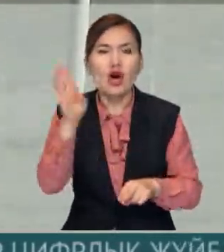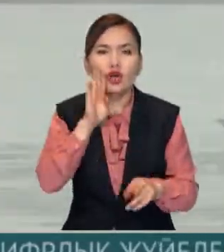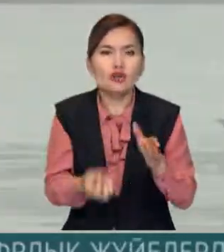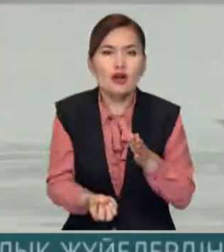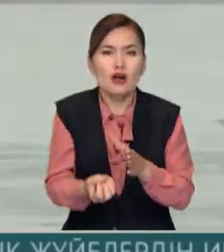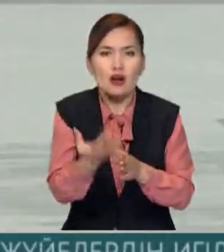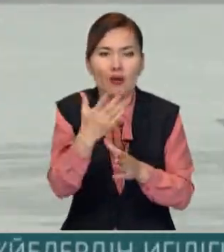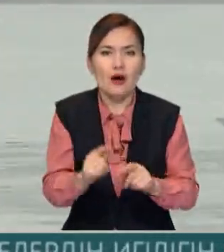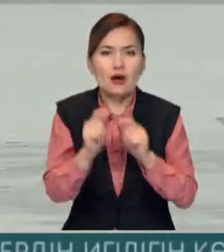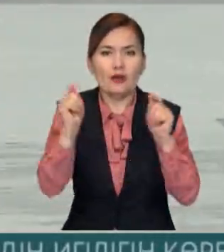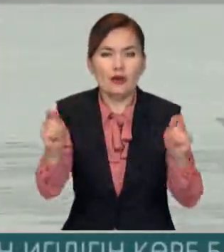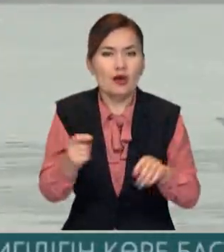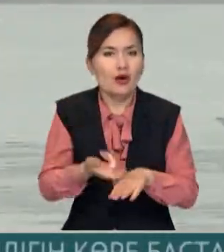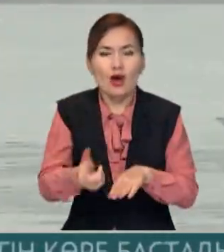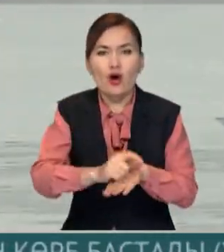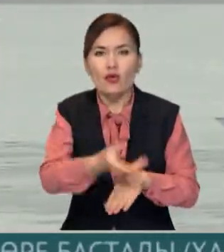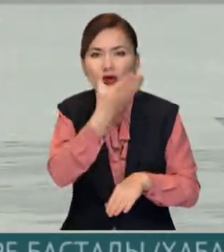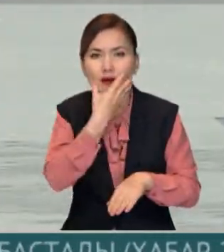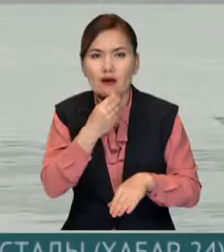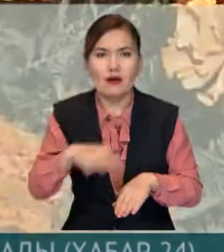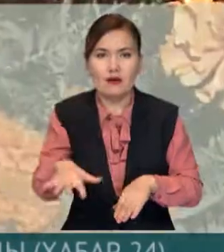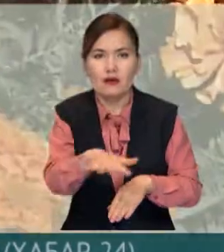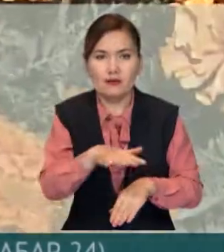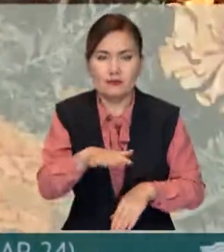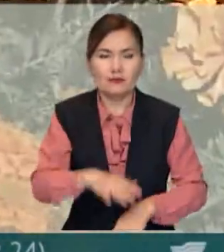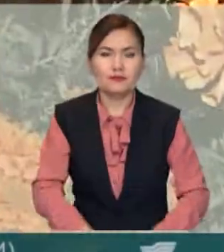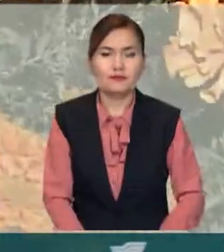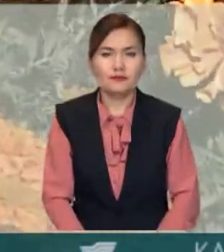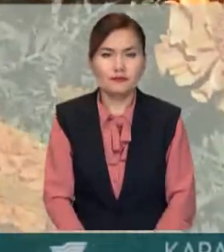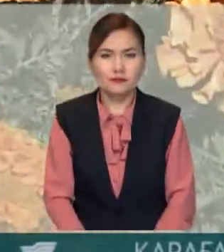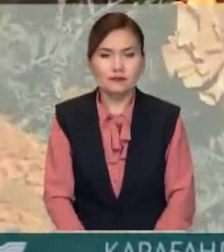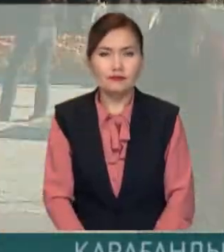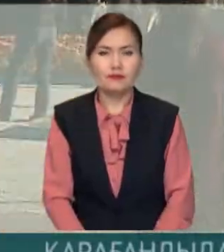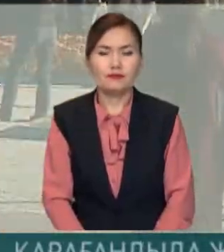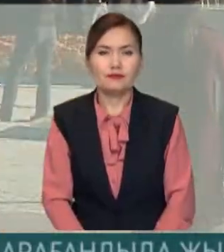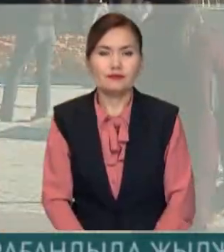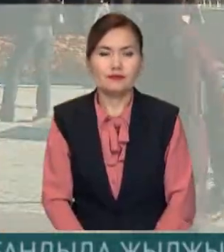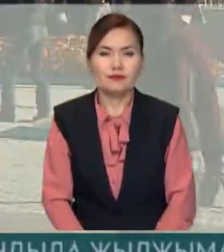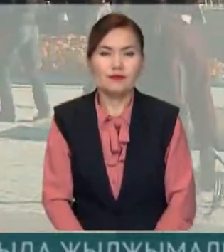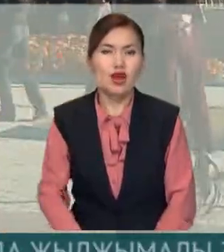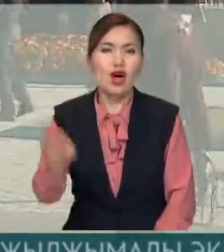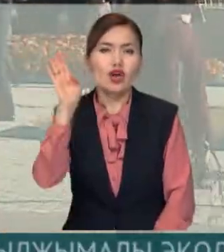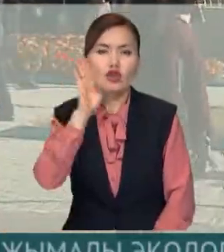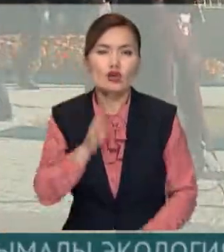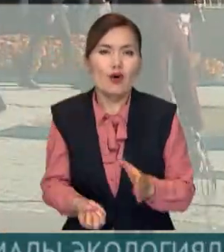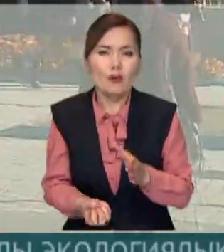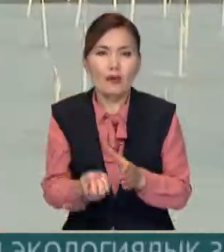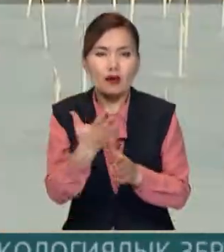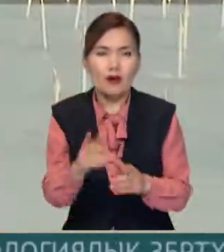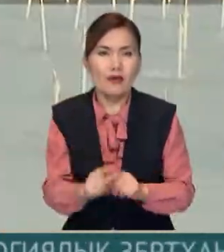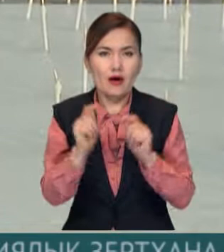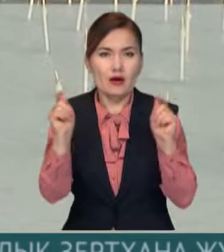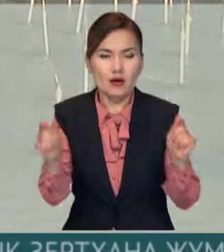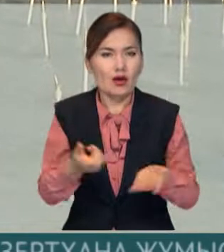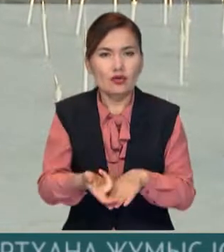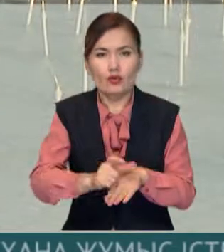көтерген тәуелсіздік алаңы қала тұрғындарының ең көп жиналатын орнына айналмақ. Субұрқақ қолданысқа беріліп жатыр,